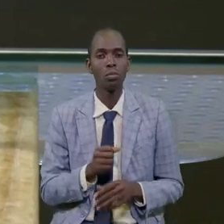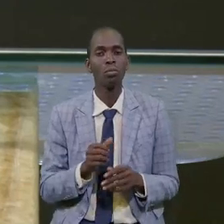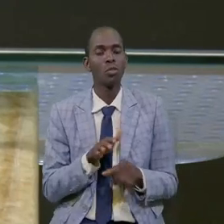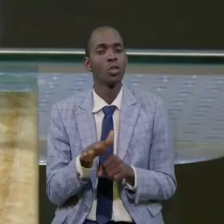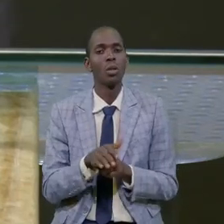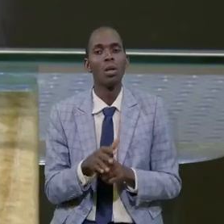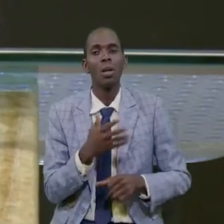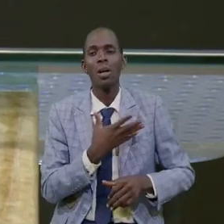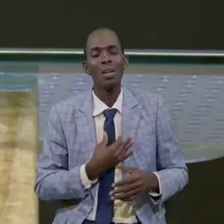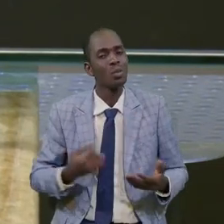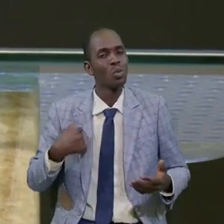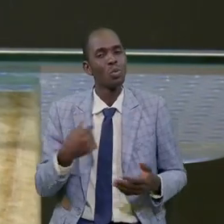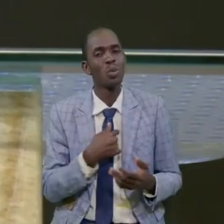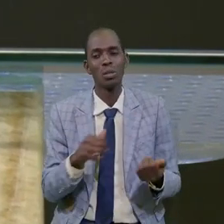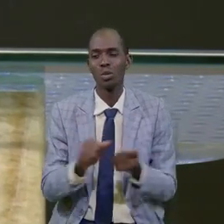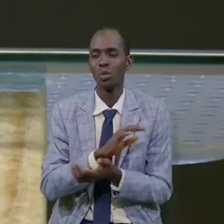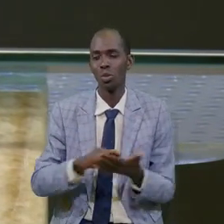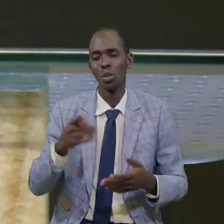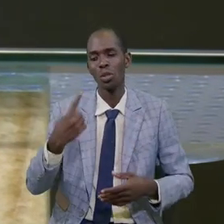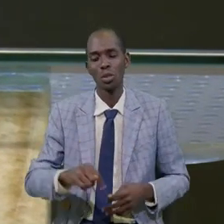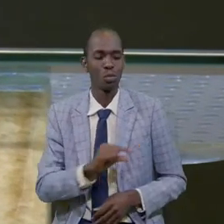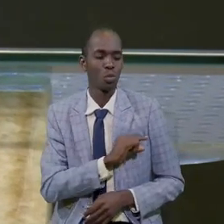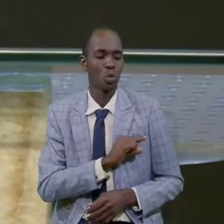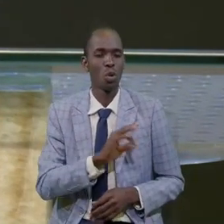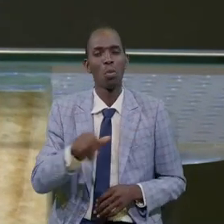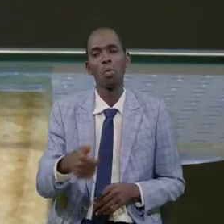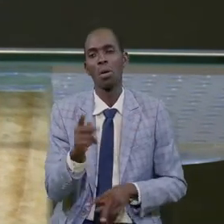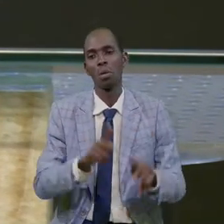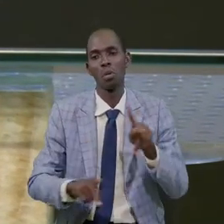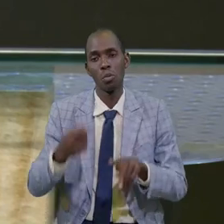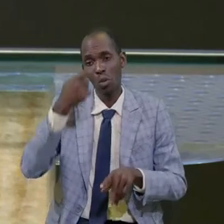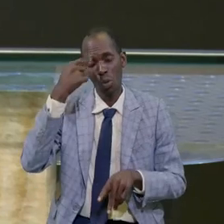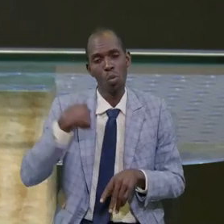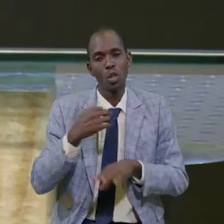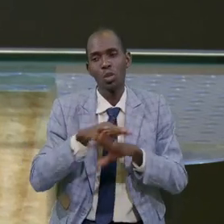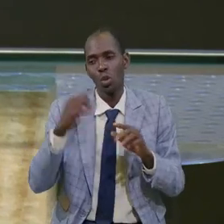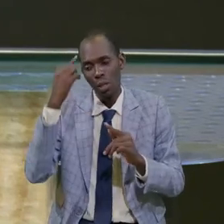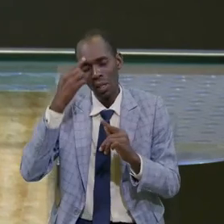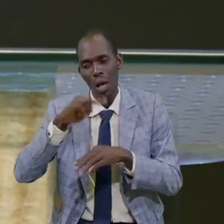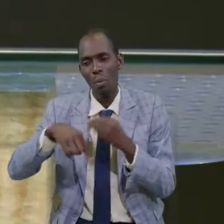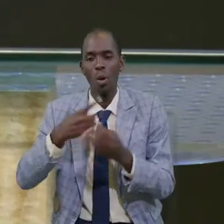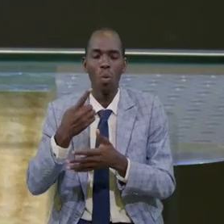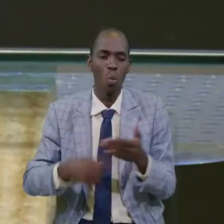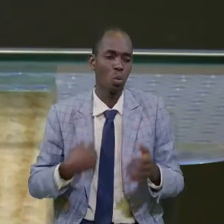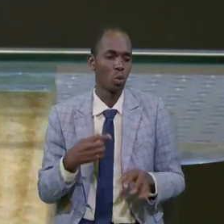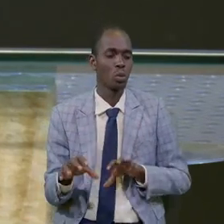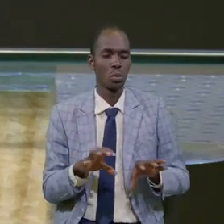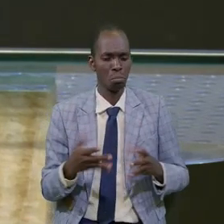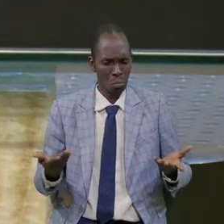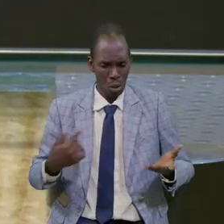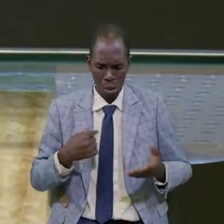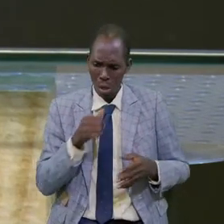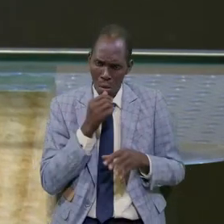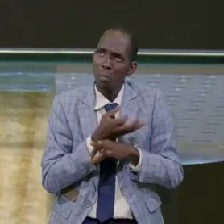des autres parce qu'on ne pense pas à ce que nous faisons. Alors, dès qu'on dit que oui, je vais bien, je suis